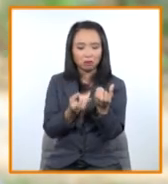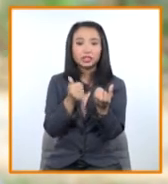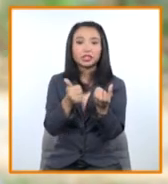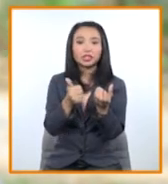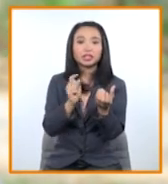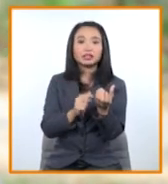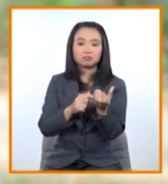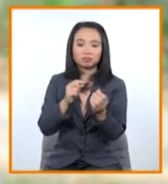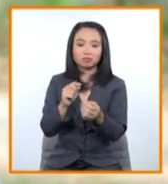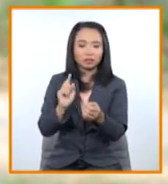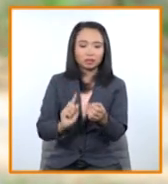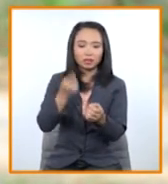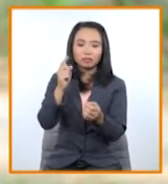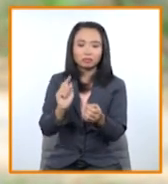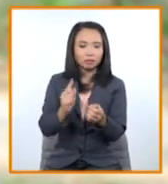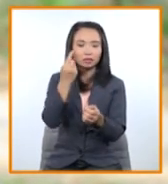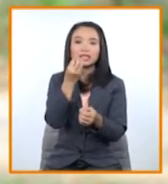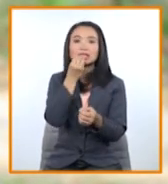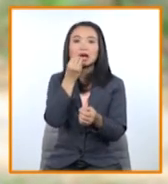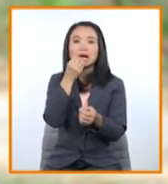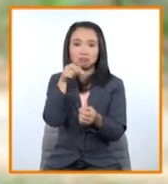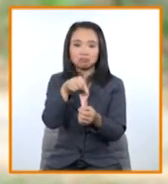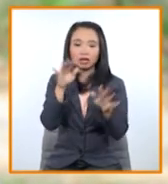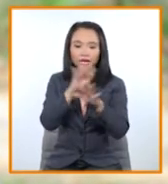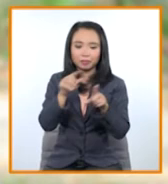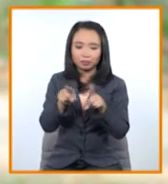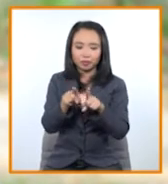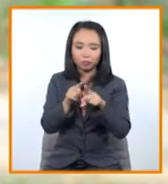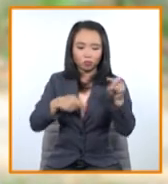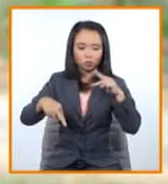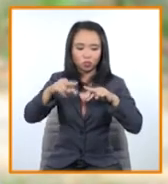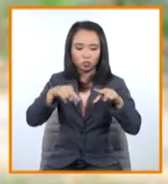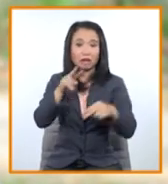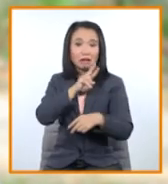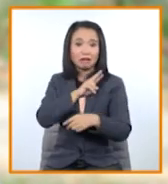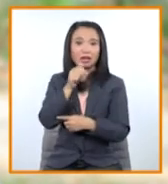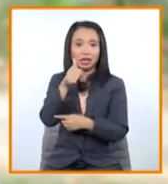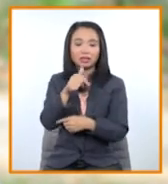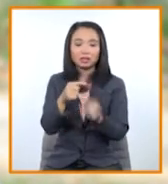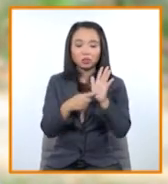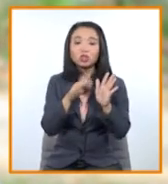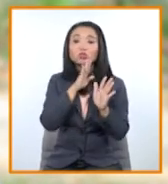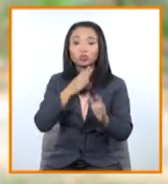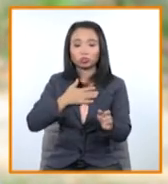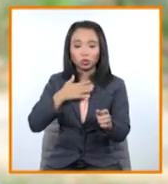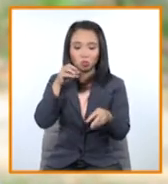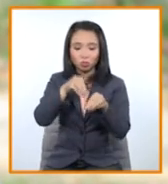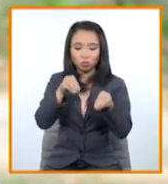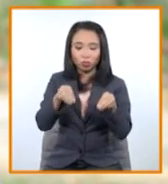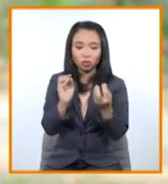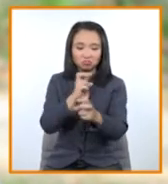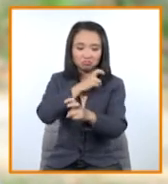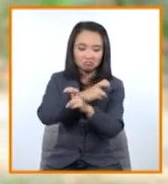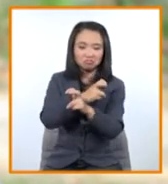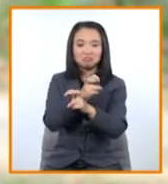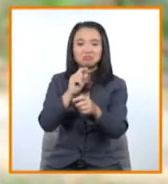พวกนี้คือต้นทางของอาหารหรือเราสามารถควบคุมปัจจัยการผลิตต่างๆได้แล้วยิ่งเราปลูกแบบอินทรีย์ซึ่งเป็นคุ